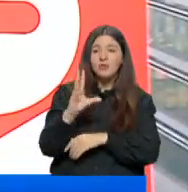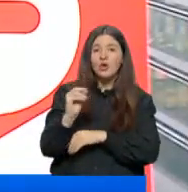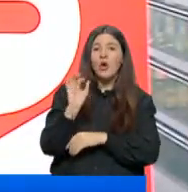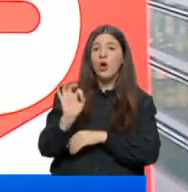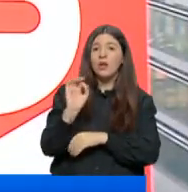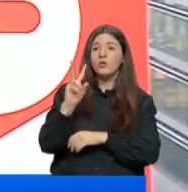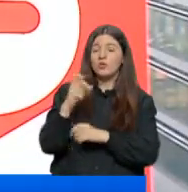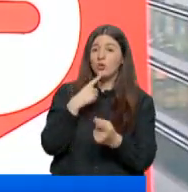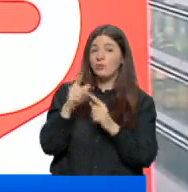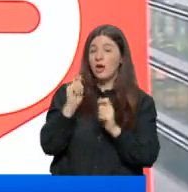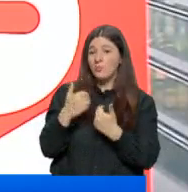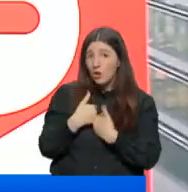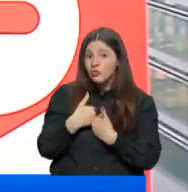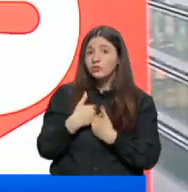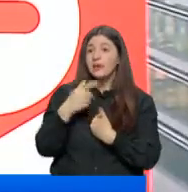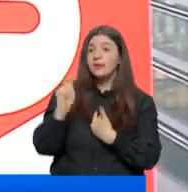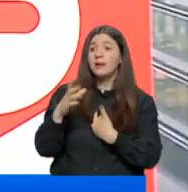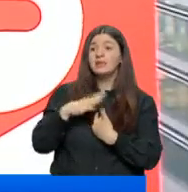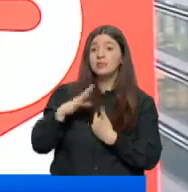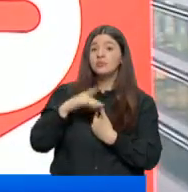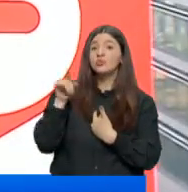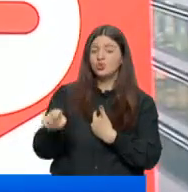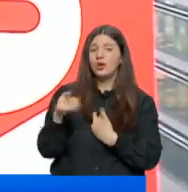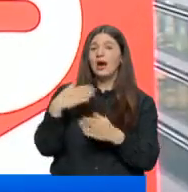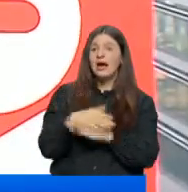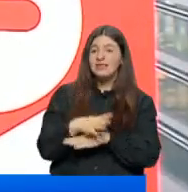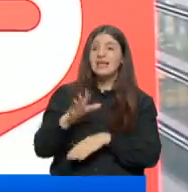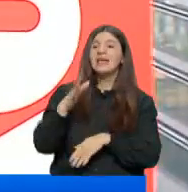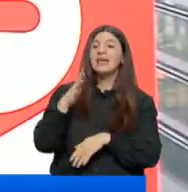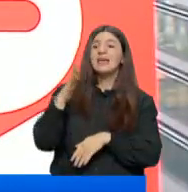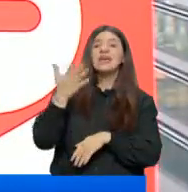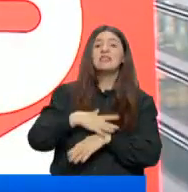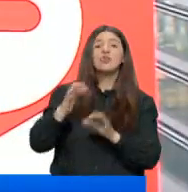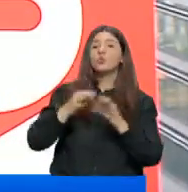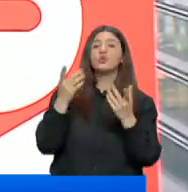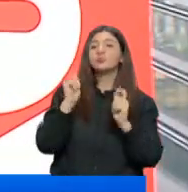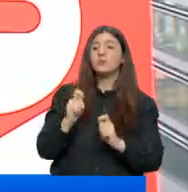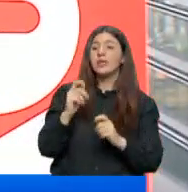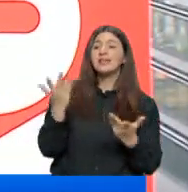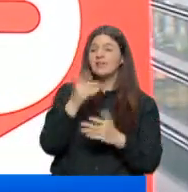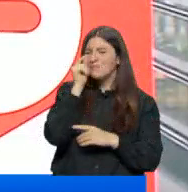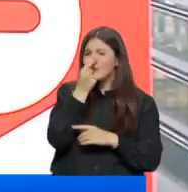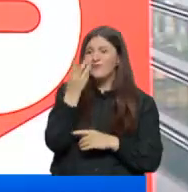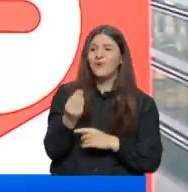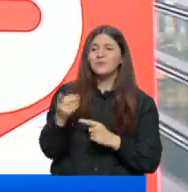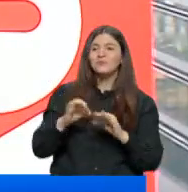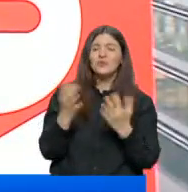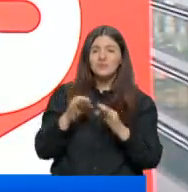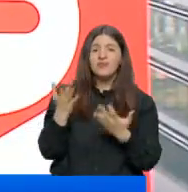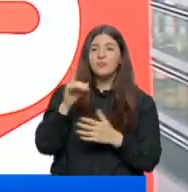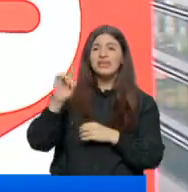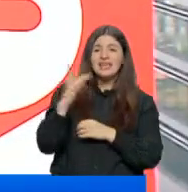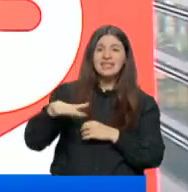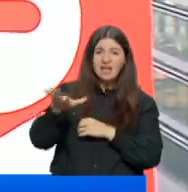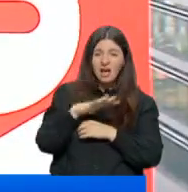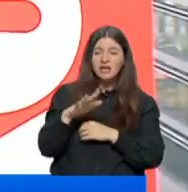takım konulara değinmeye çalışıyoruz. Ve yapmak istediğimiz şey de şu. Aslında istense nasıl çözülebileceğini, ne kadar basit olduğunu bu çözümlerin ve bu